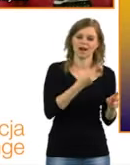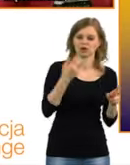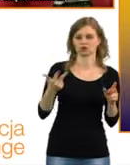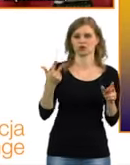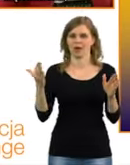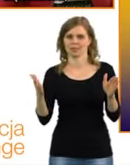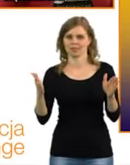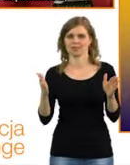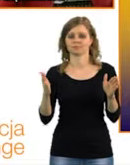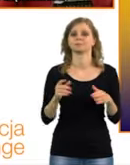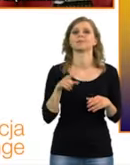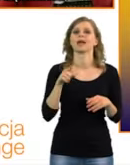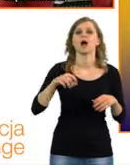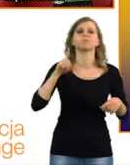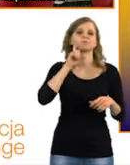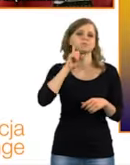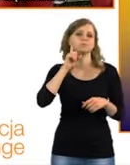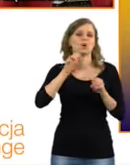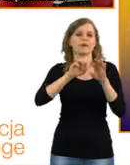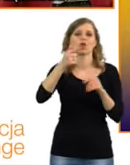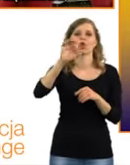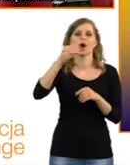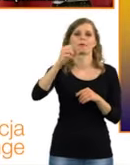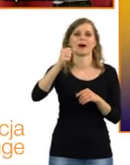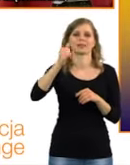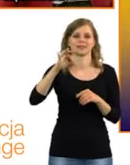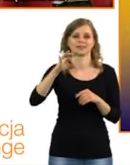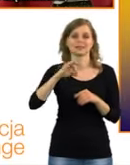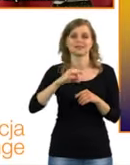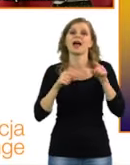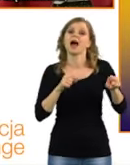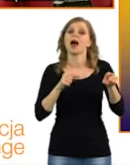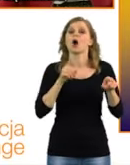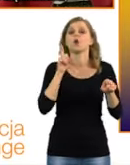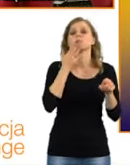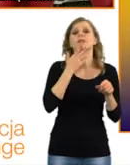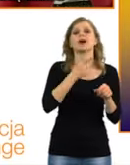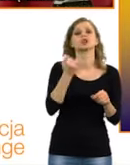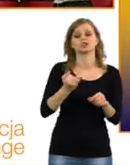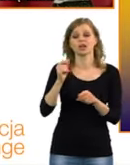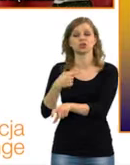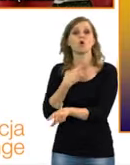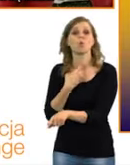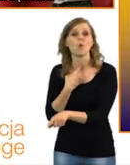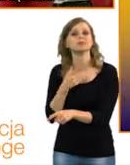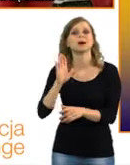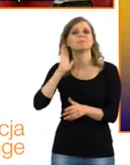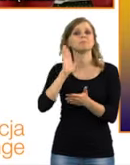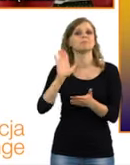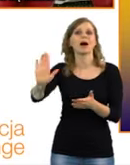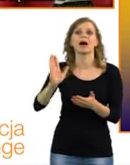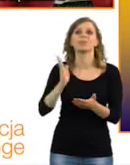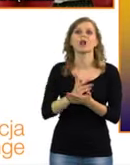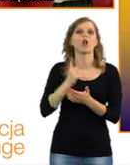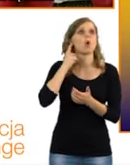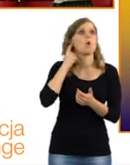życia. Według Tomatisa głos dziecka zawiera tylko takie częstotliwości, które usłyszy